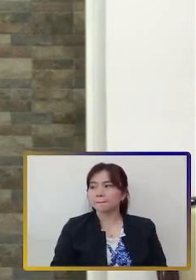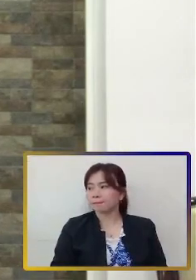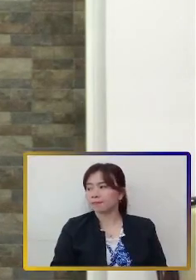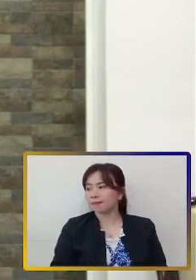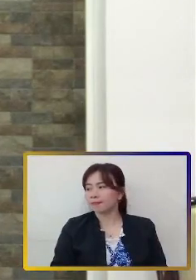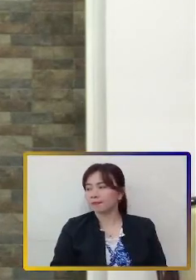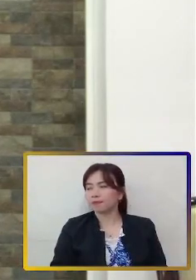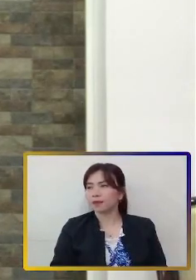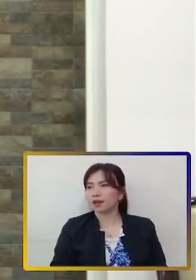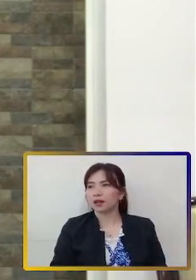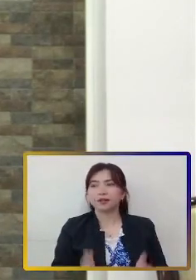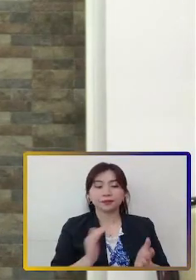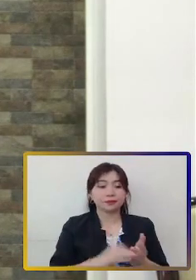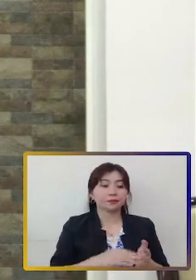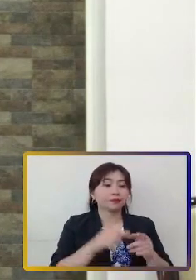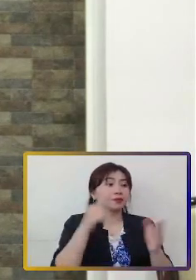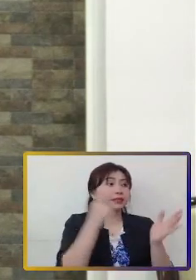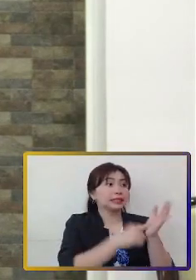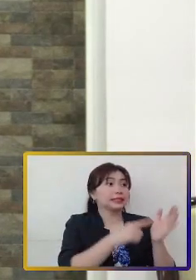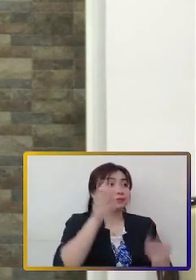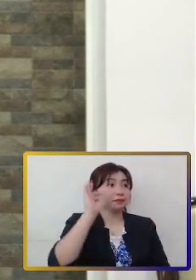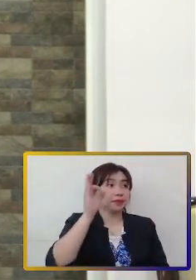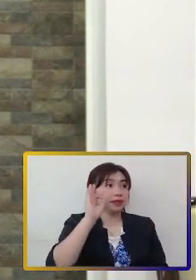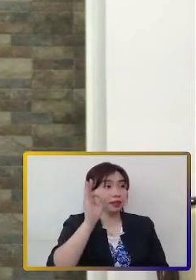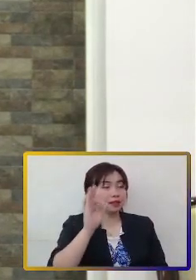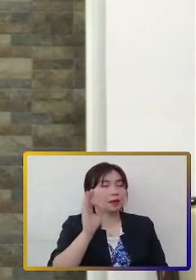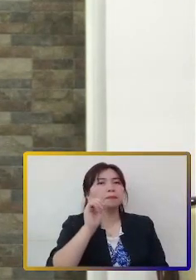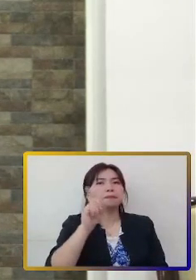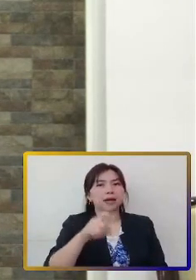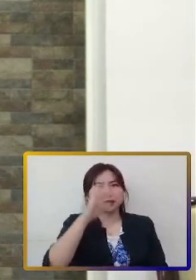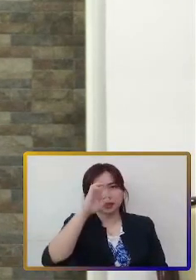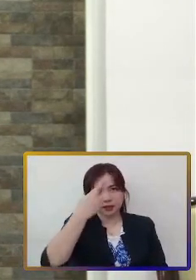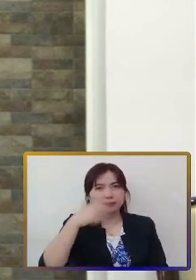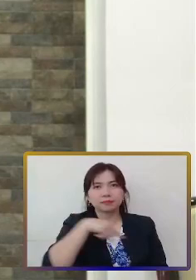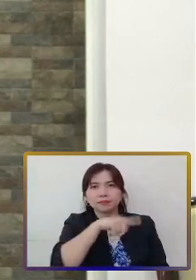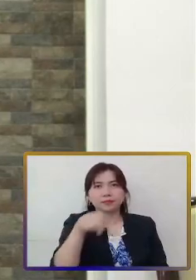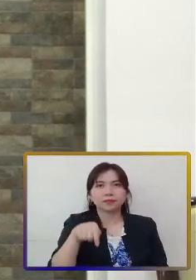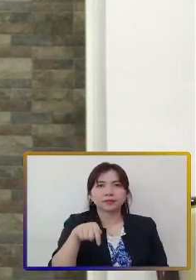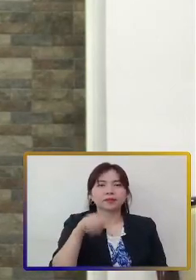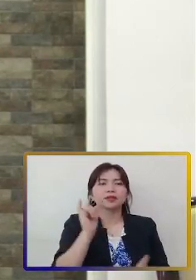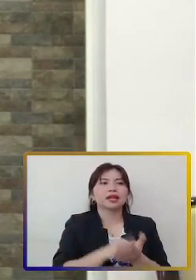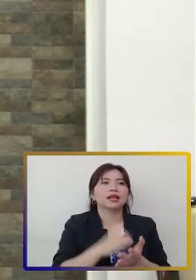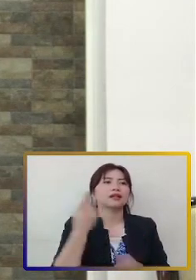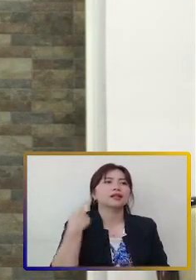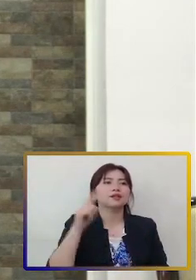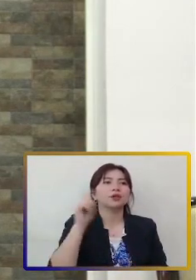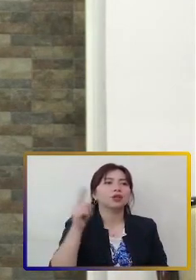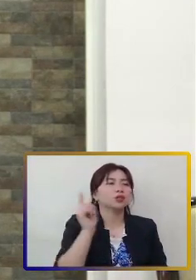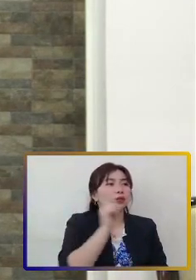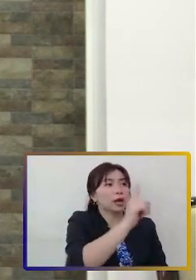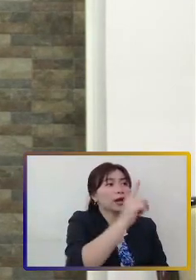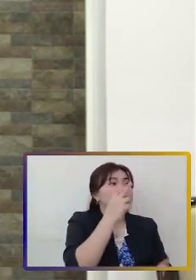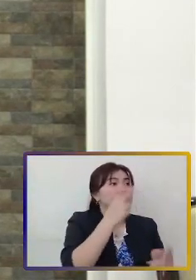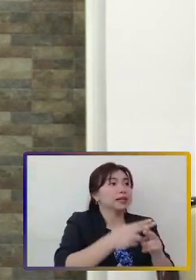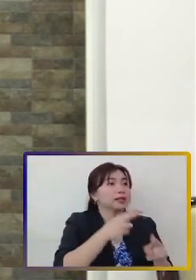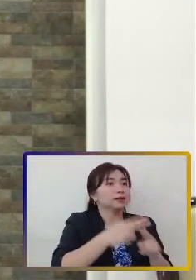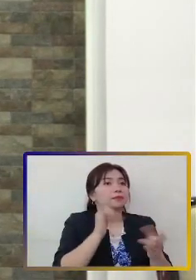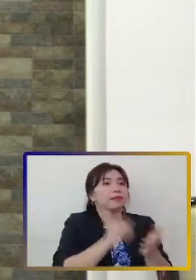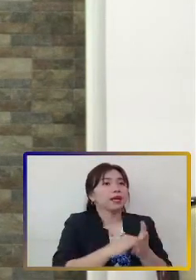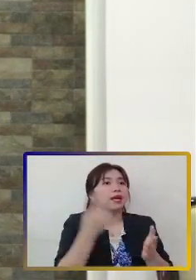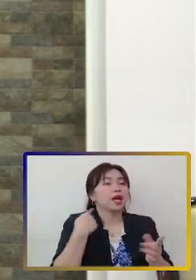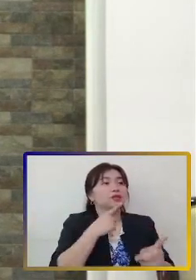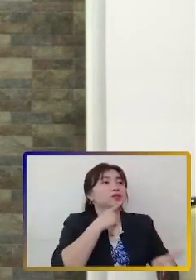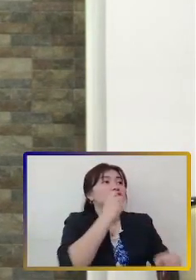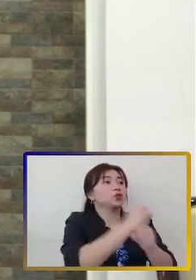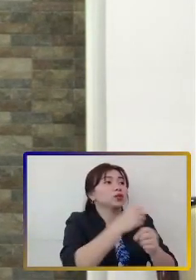always remind us that there's only one name that we can have the greatest assurance in life and